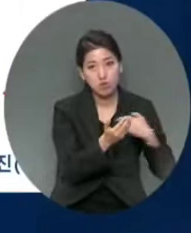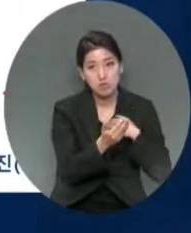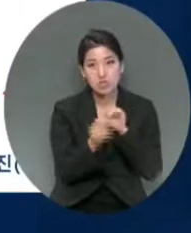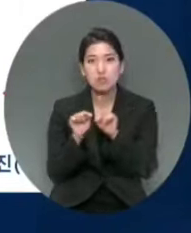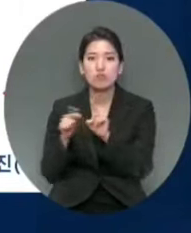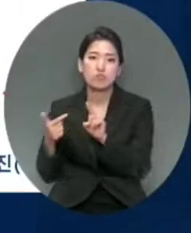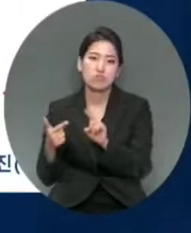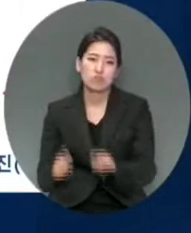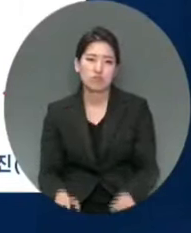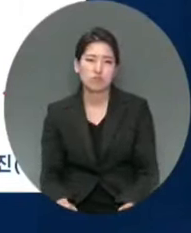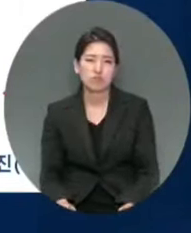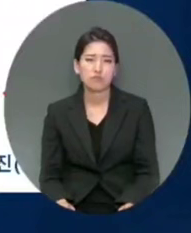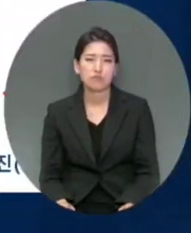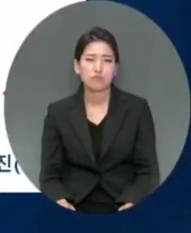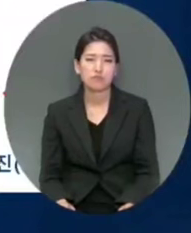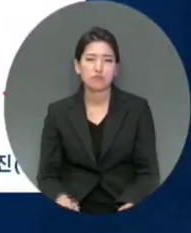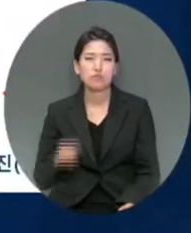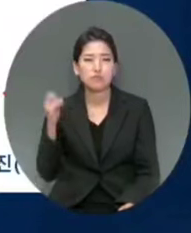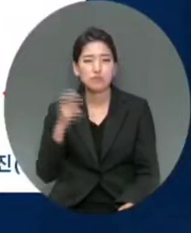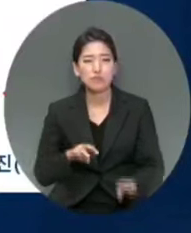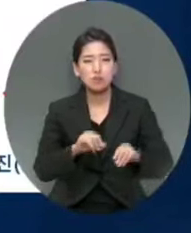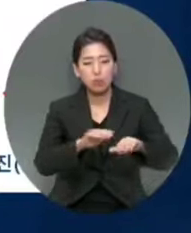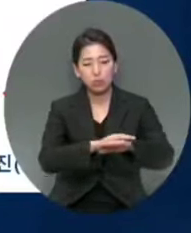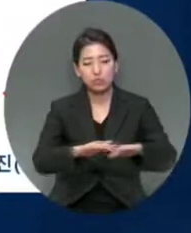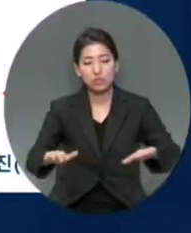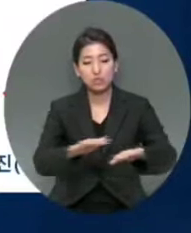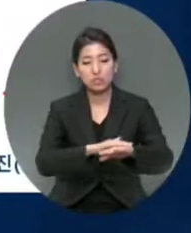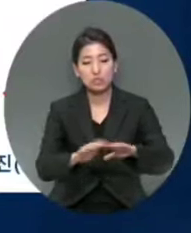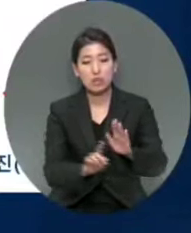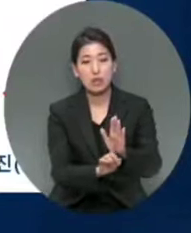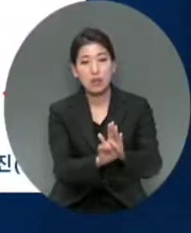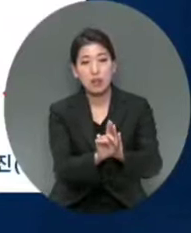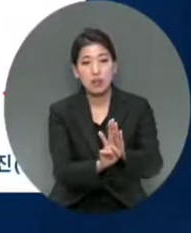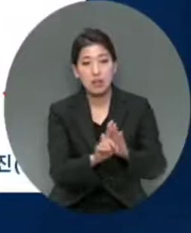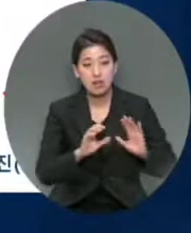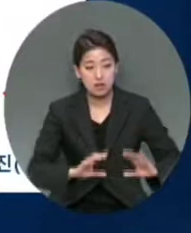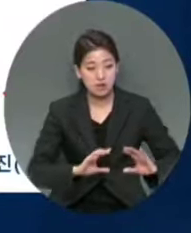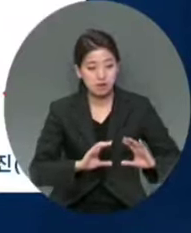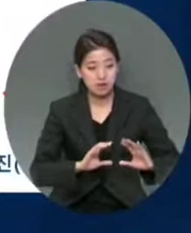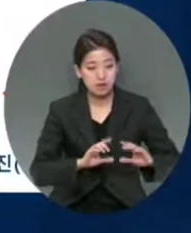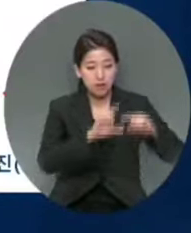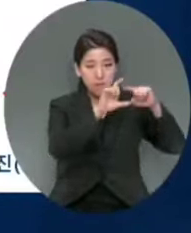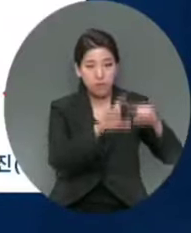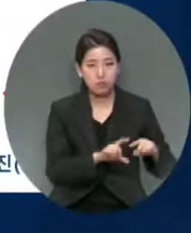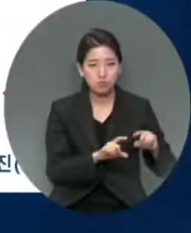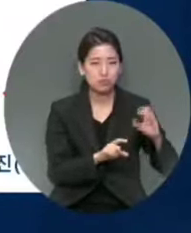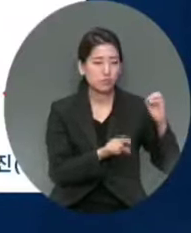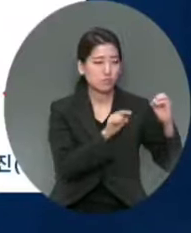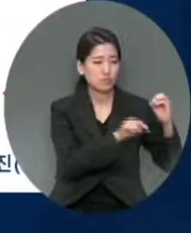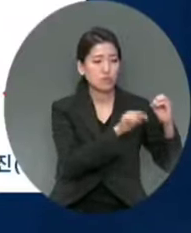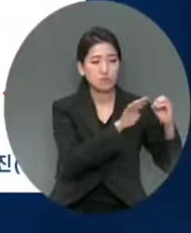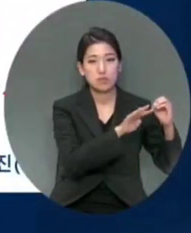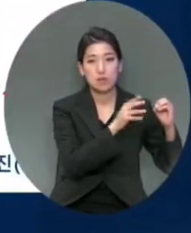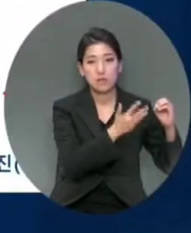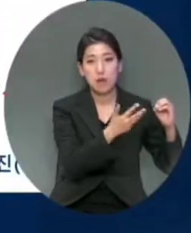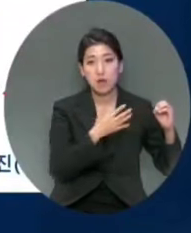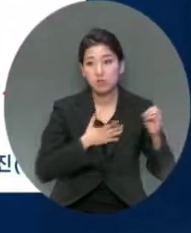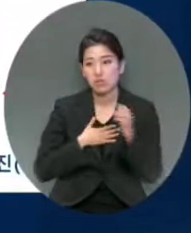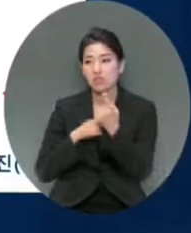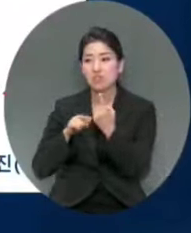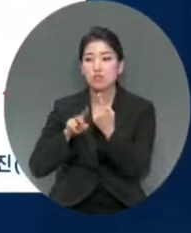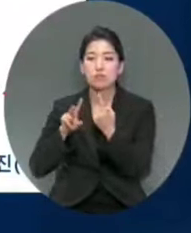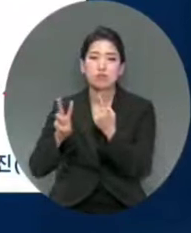역시 최근 50년간 1.23도씨 상승해서 전 세계 평균이 0.48도씨 대비 약 2.6배나